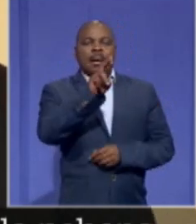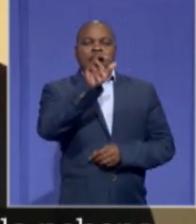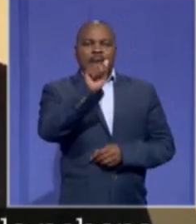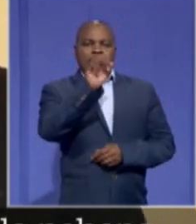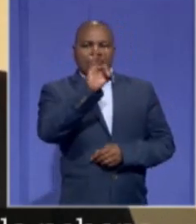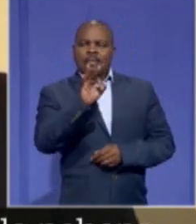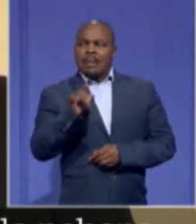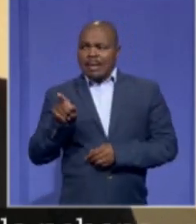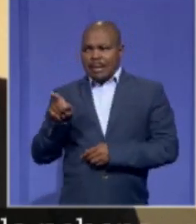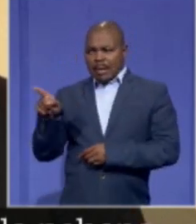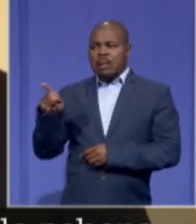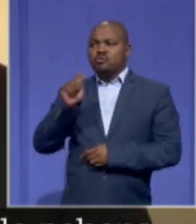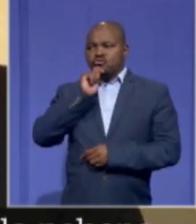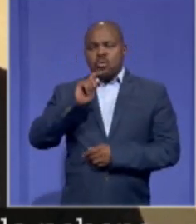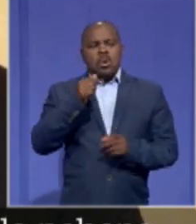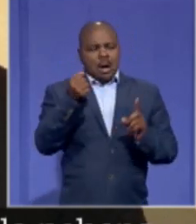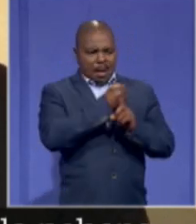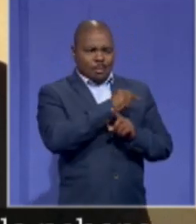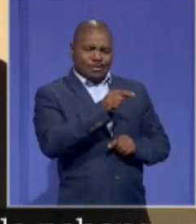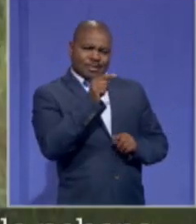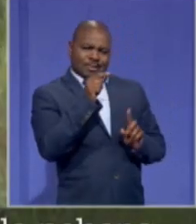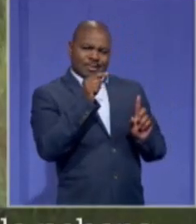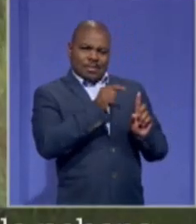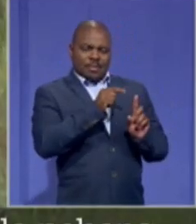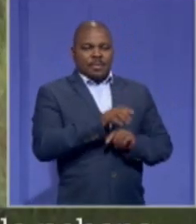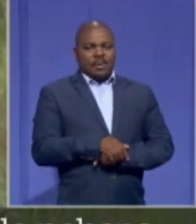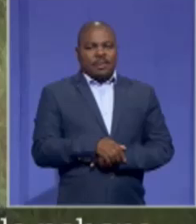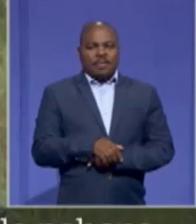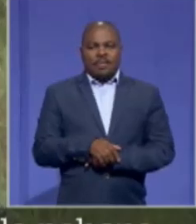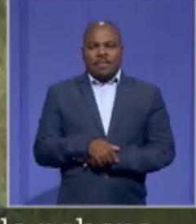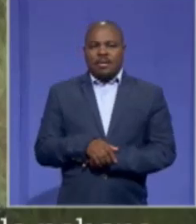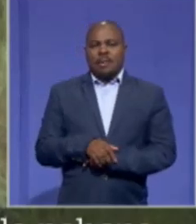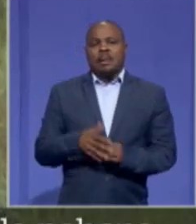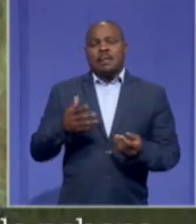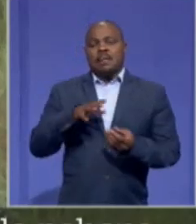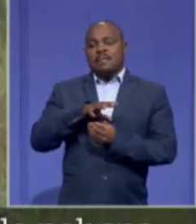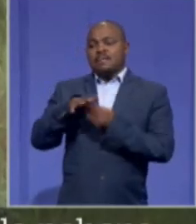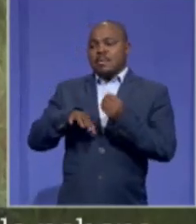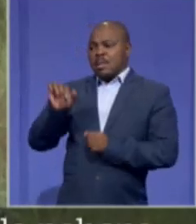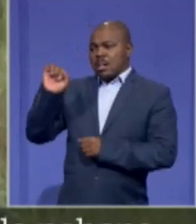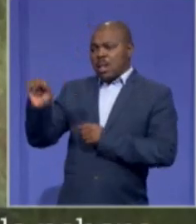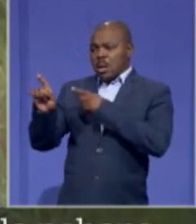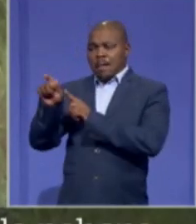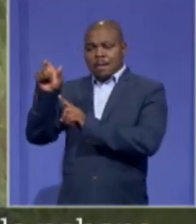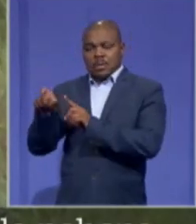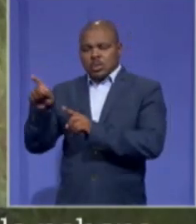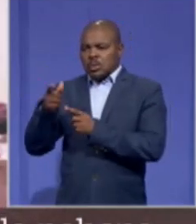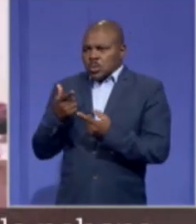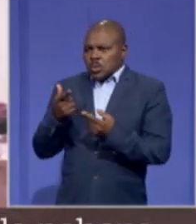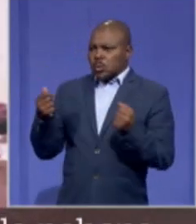hore o hlekefetsa ngwana wa bona. Nontobeko. Lelapa la mmelaelwa le tshositswe ke ketso ena ya morwa wa lona.